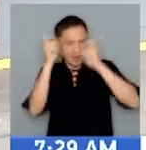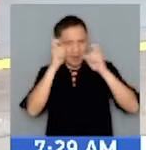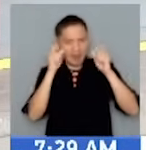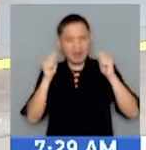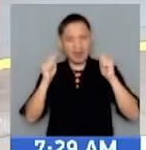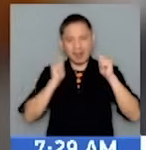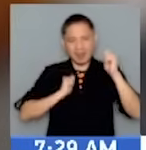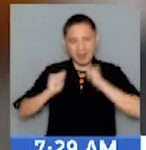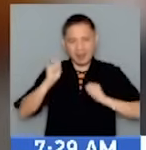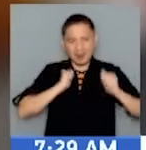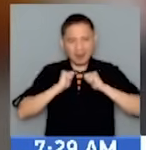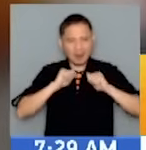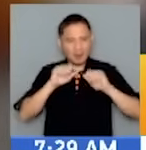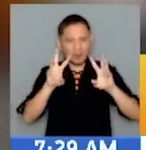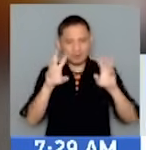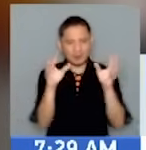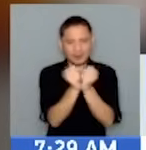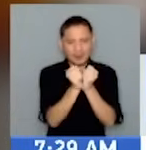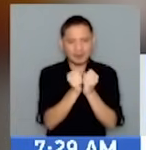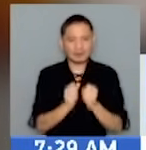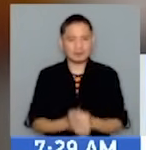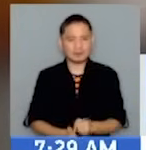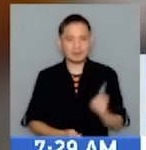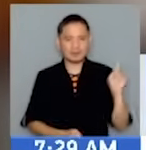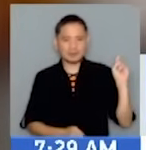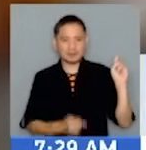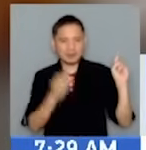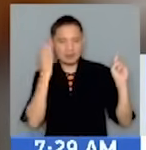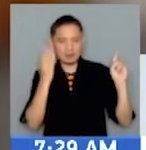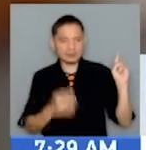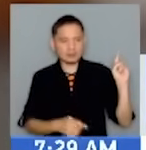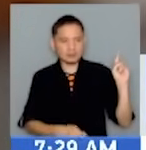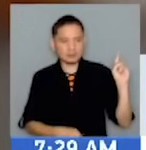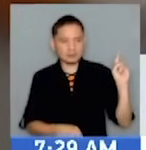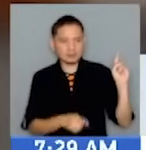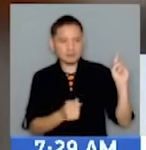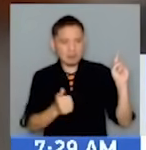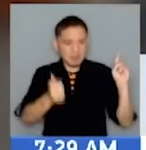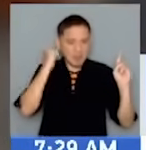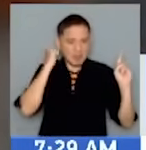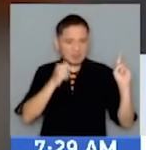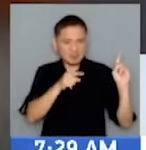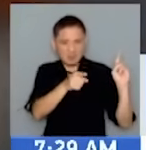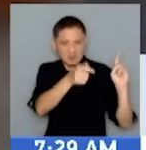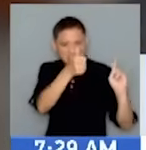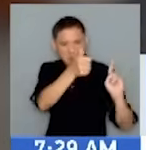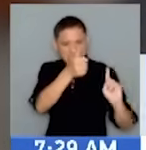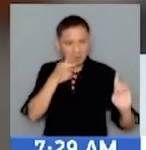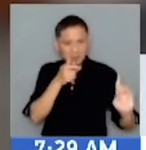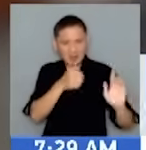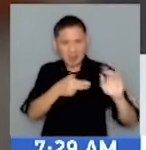Ano siya sabi mo? Hayop ka! May araw ka rin! Mabubula ka sa impyerno! Ano ka siya sabi mo?